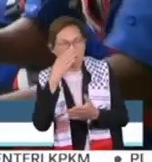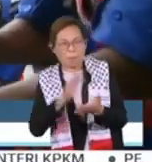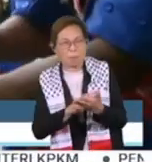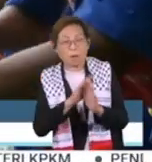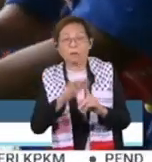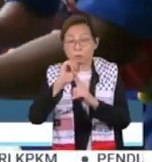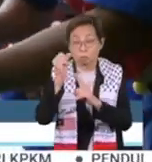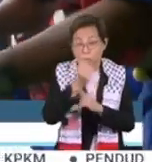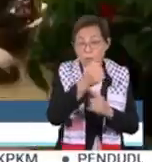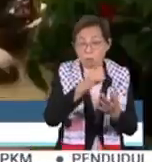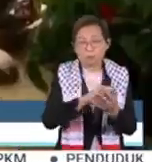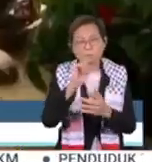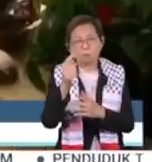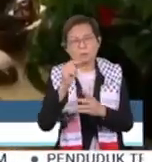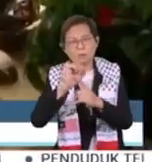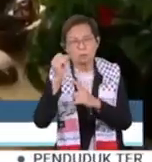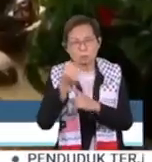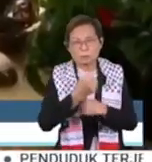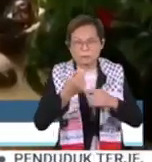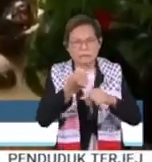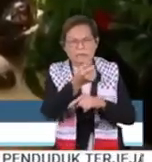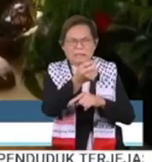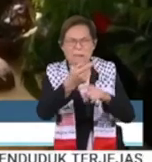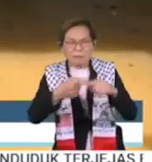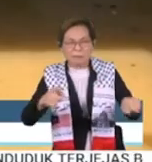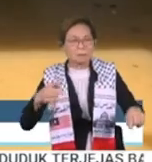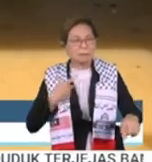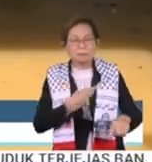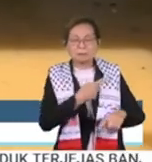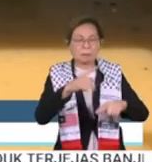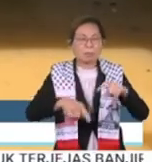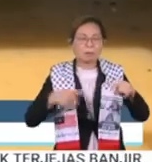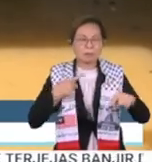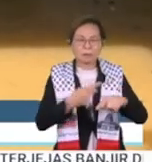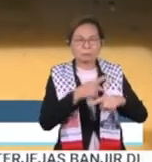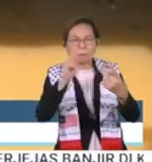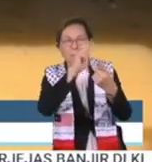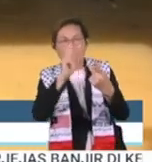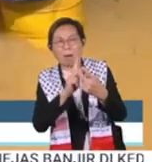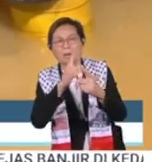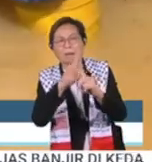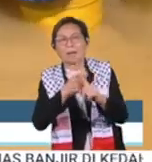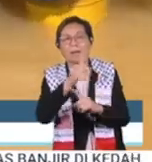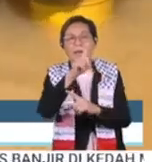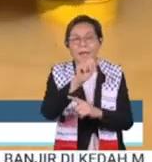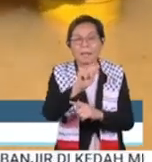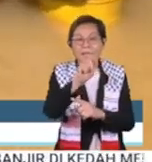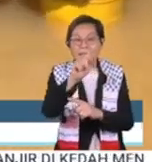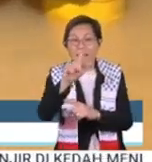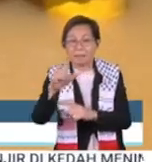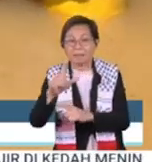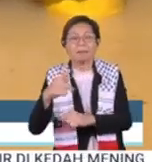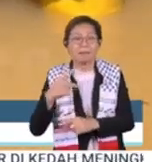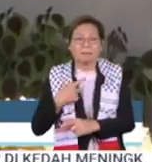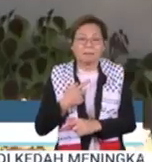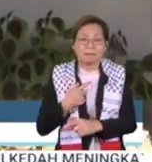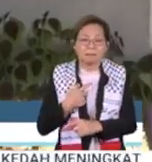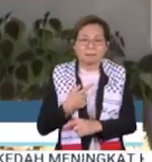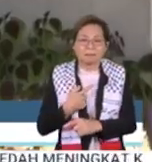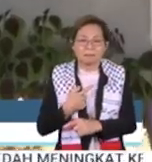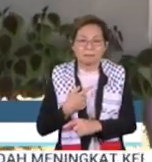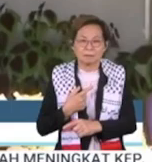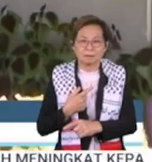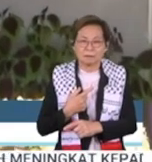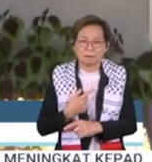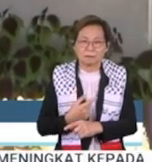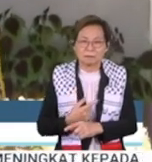punya situasi itu mungkin sedikit berbeza, tetapi kami tak dapat yang tepat lagi daripada MTL. Cuma daripada segi tren yang